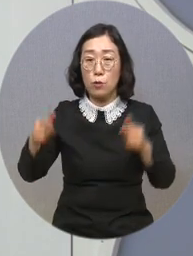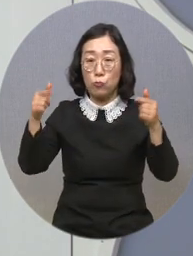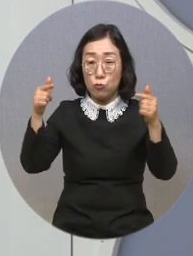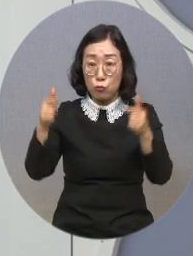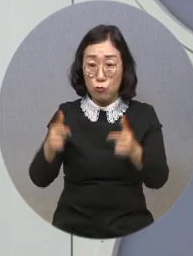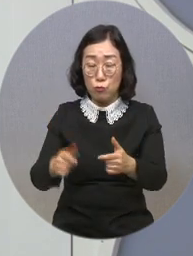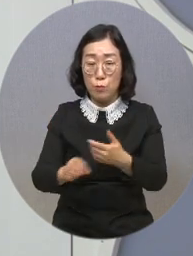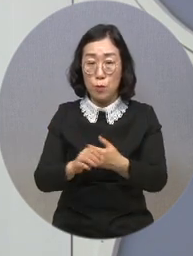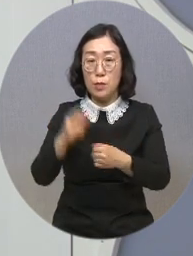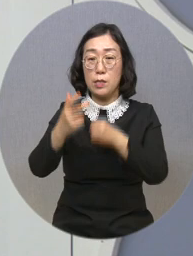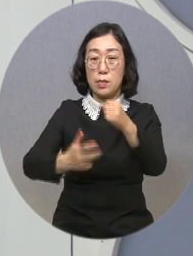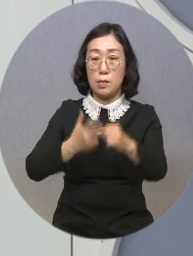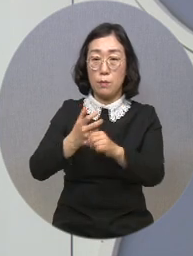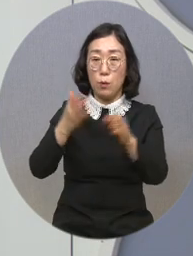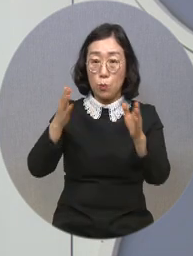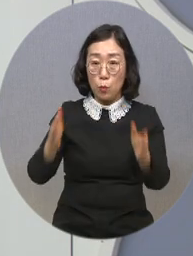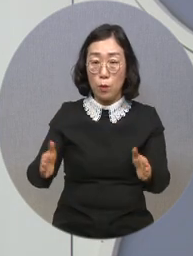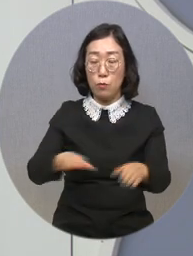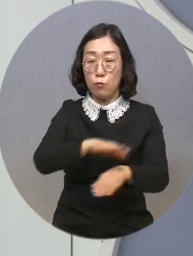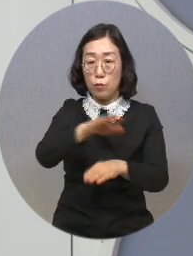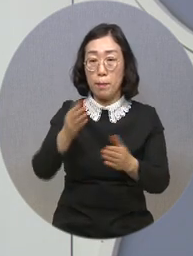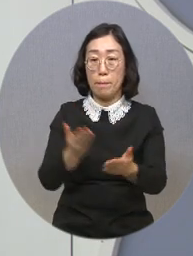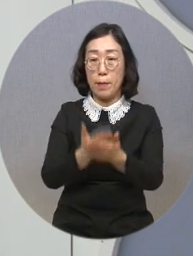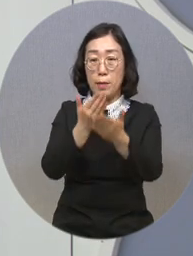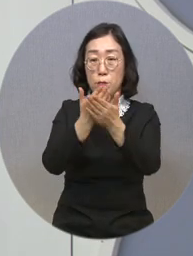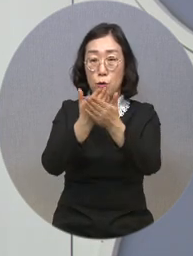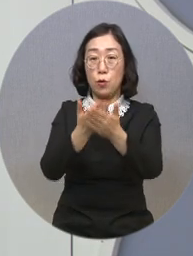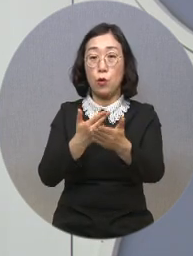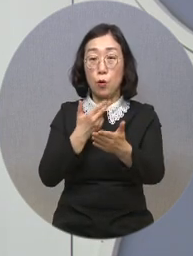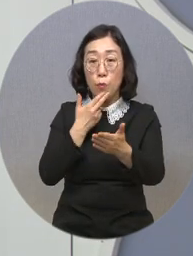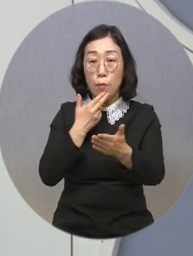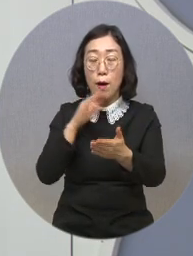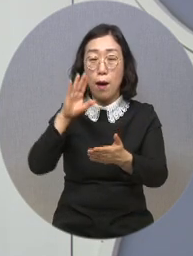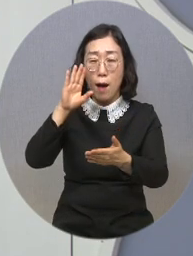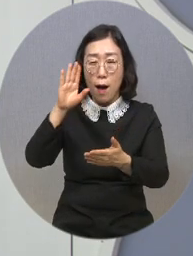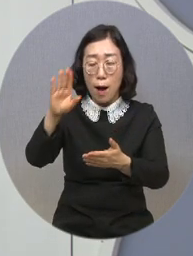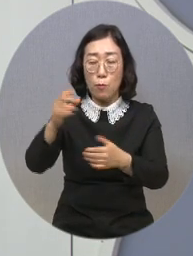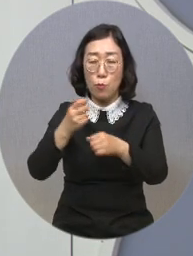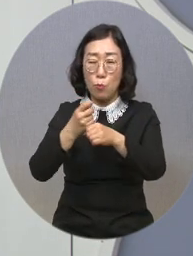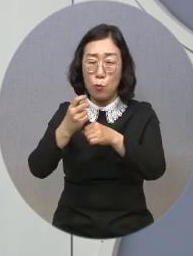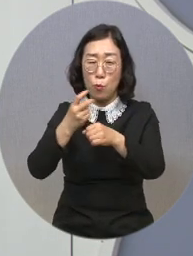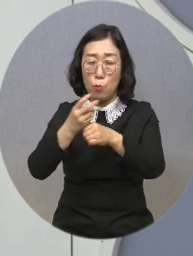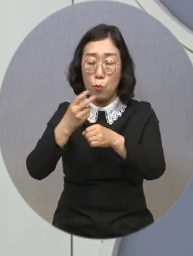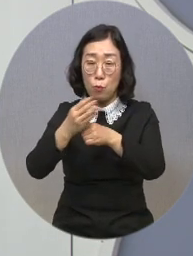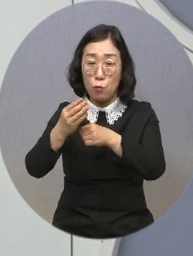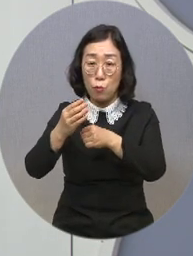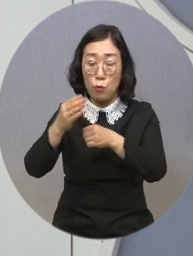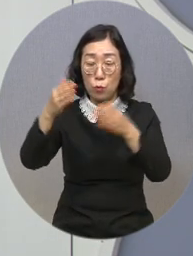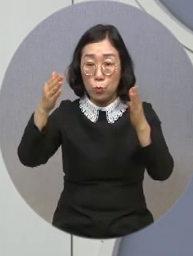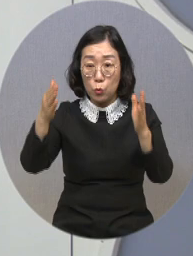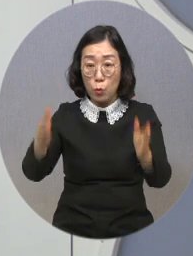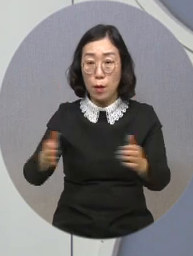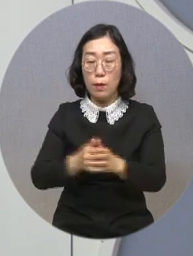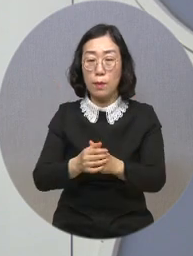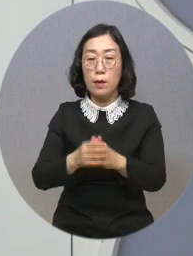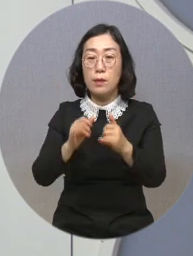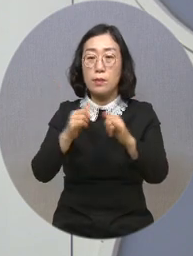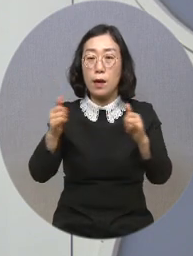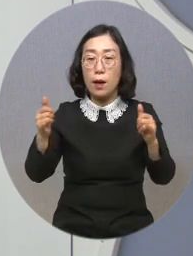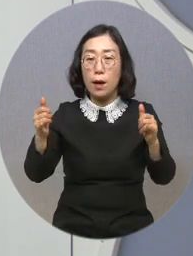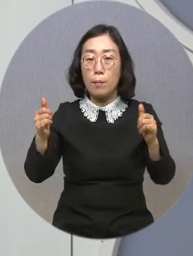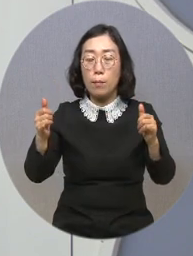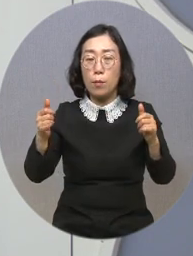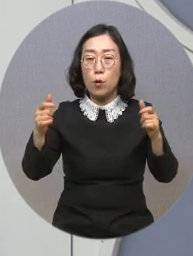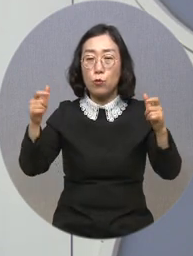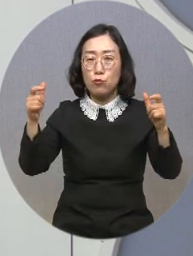지난 70년 동안 우리는 발전하는 70년이었다면 앞으로 70년은 인구가 25만 명씩 계속